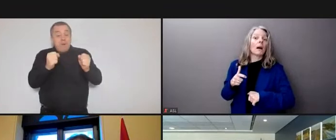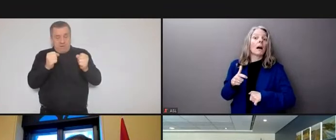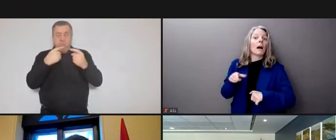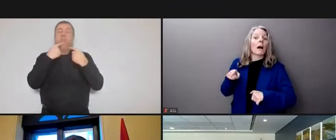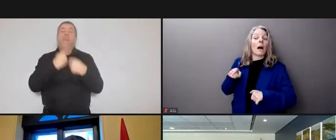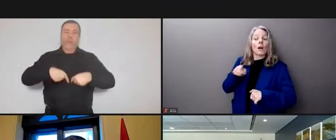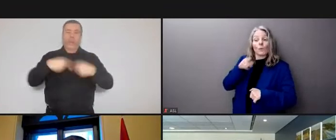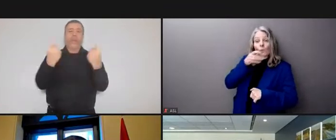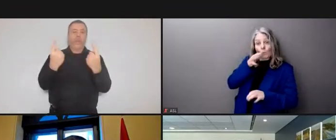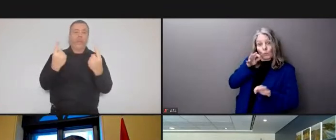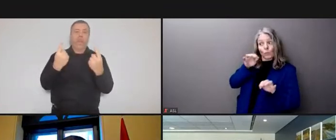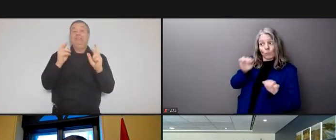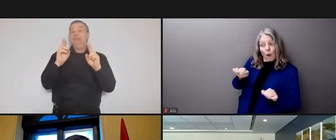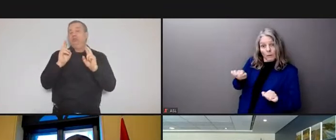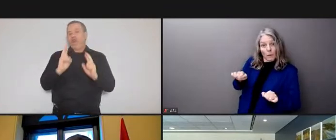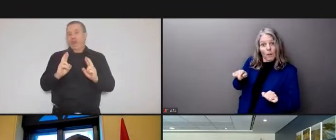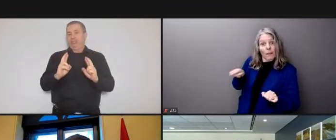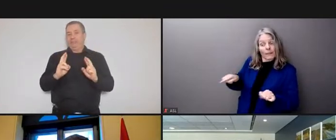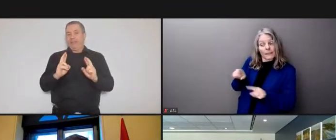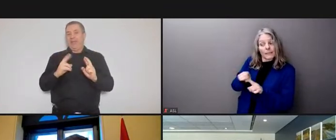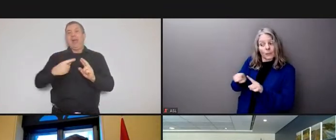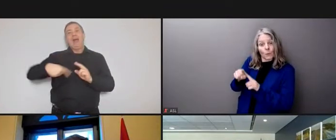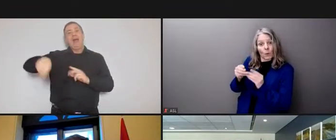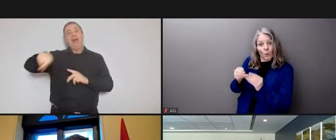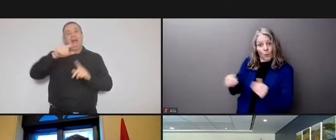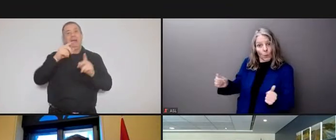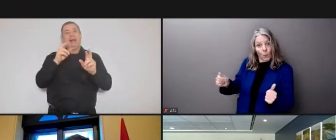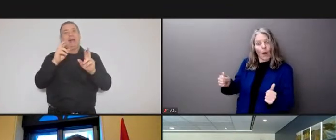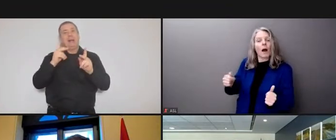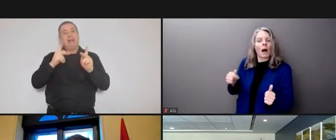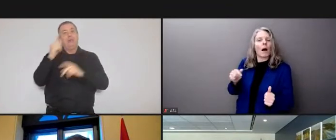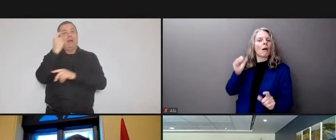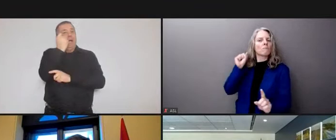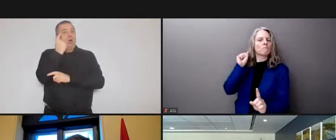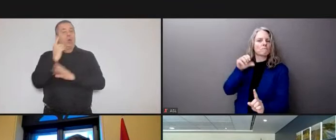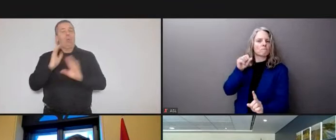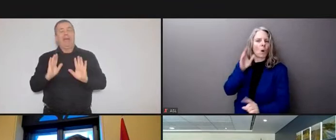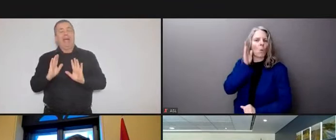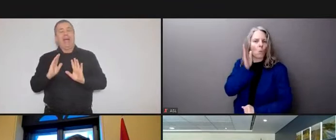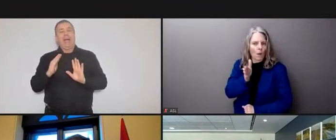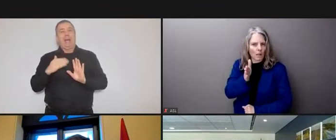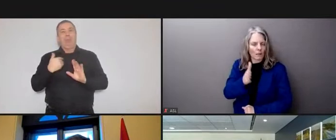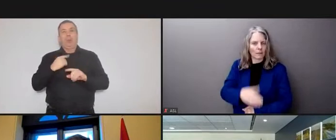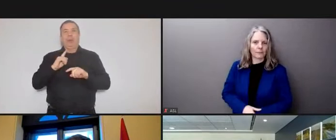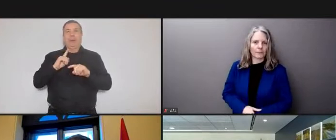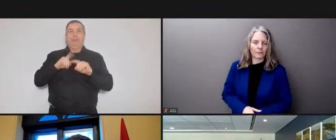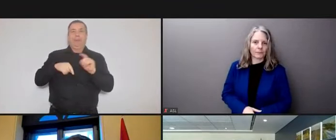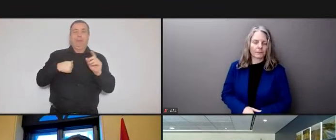J'espère que tout le monde va comprendre que nos